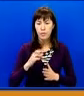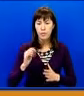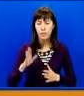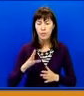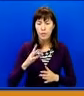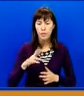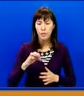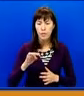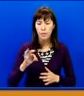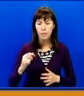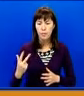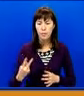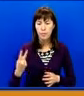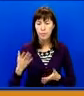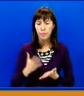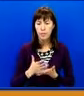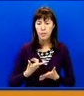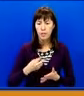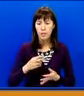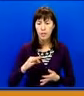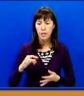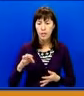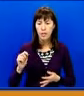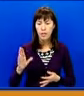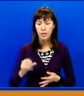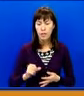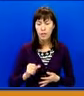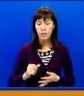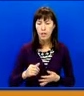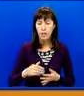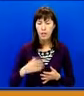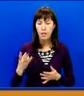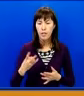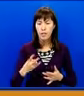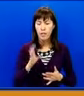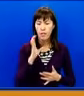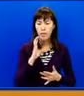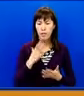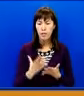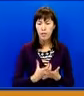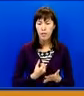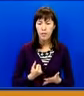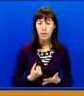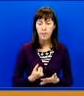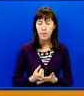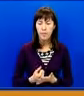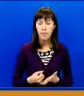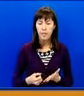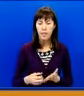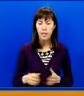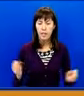улице Иляева. Вторая линия идет по улице Гагарина, 21-м микрорайоне зальют необходимую воду. В октябре месяце в регионе